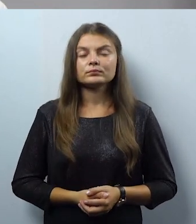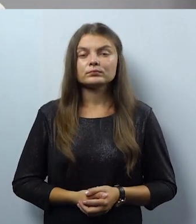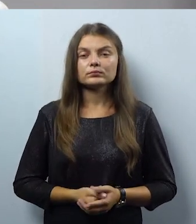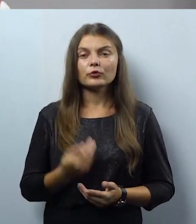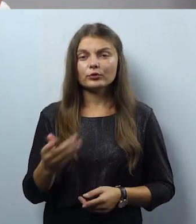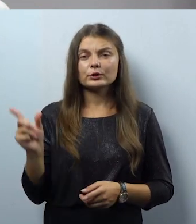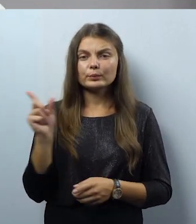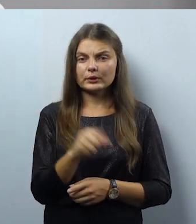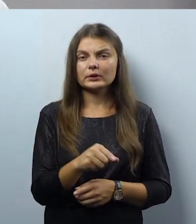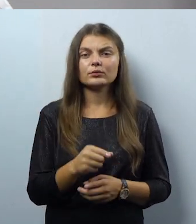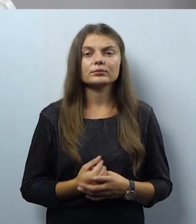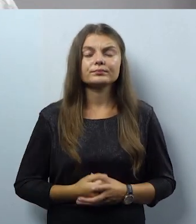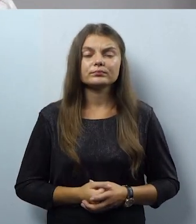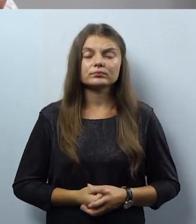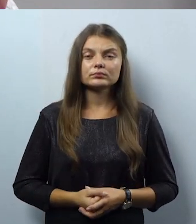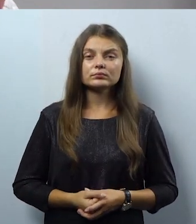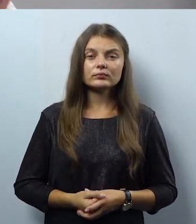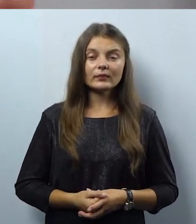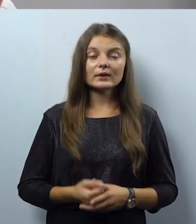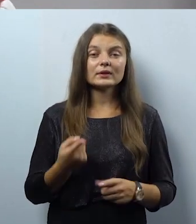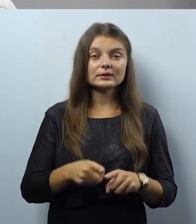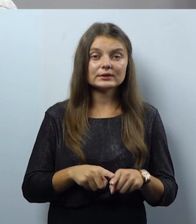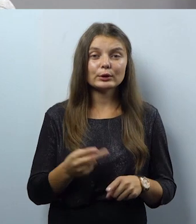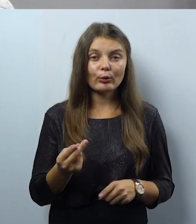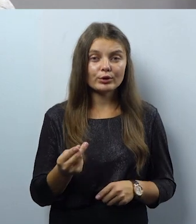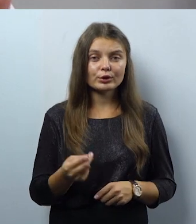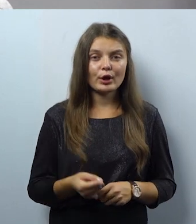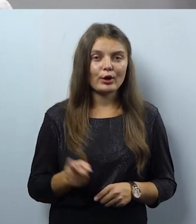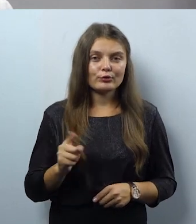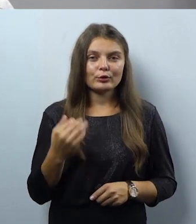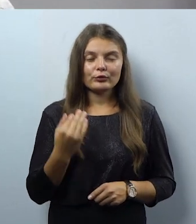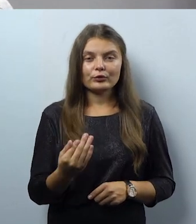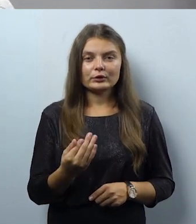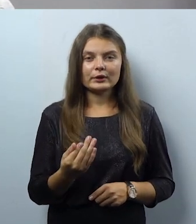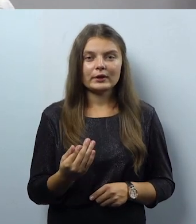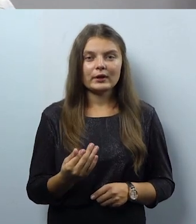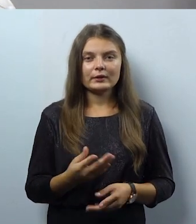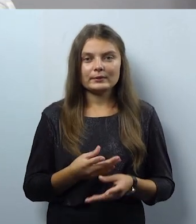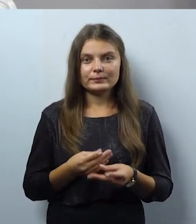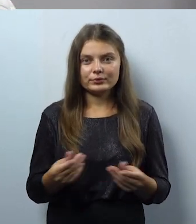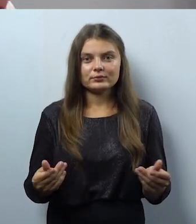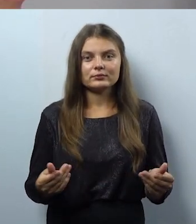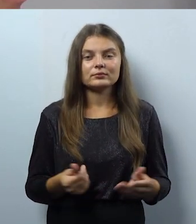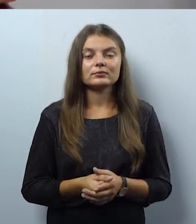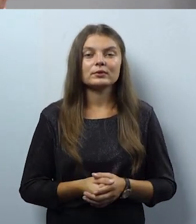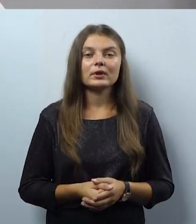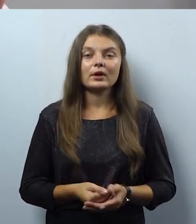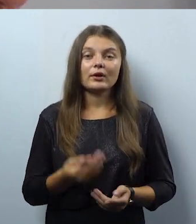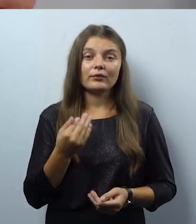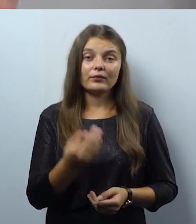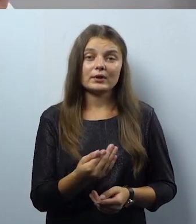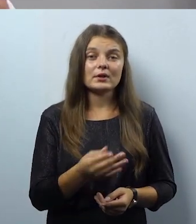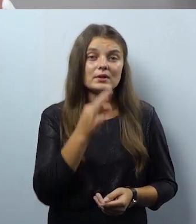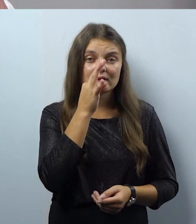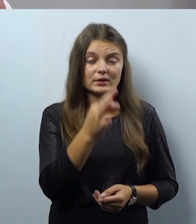Тобто вони приїдуть весною. Ці кошти, щоб вони не пропали, це було добре запропоновано Андрію